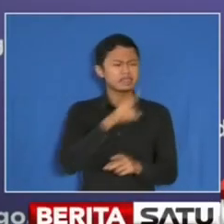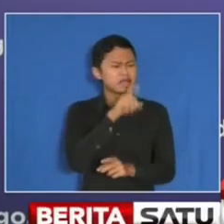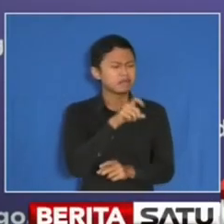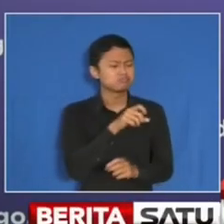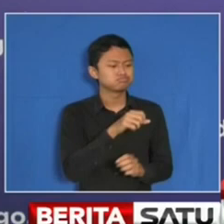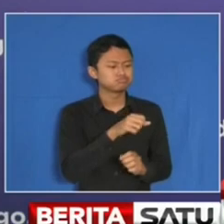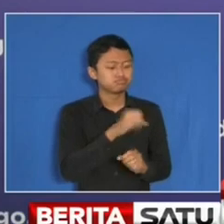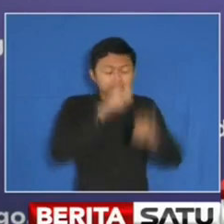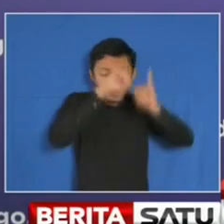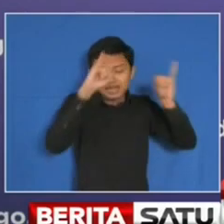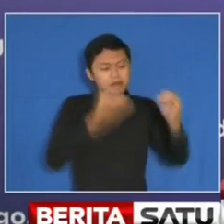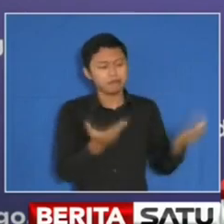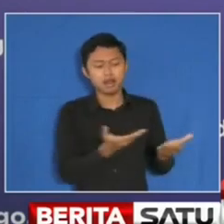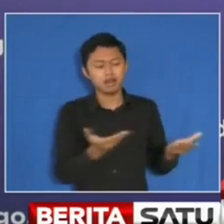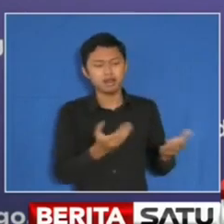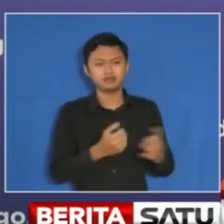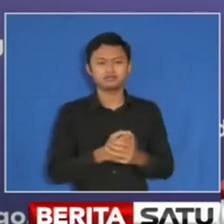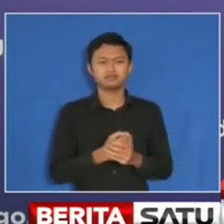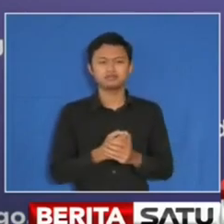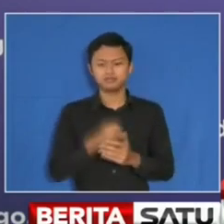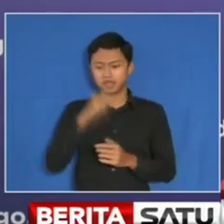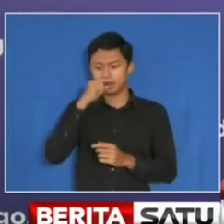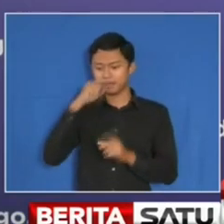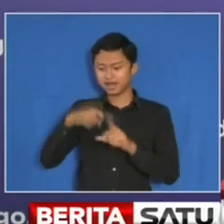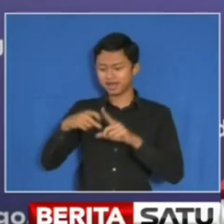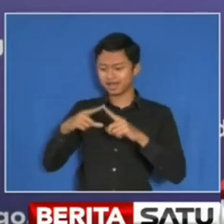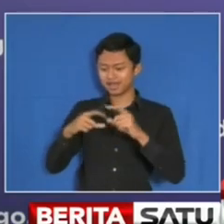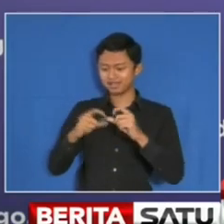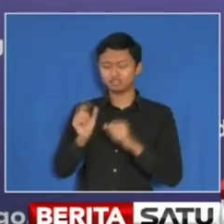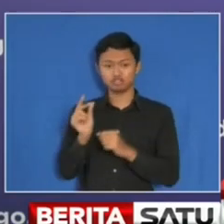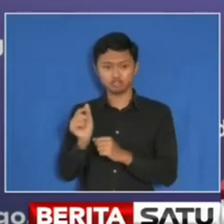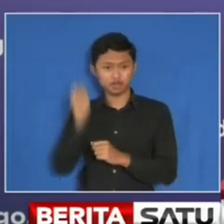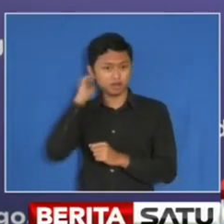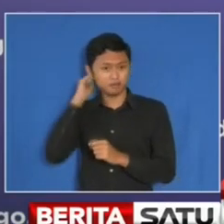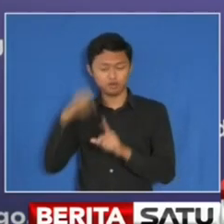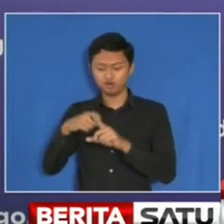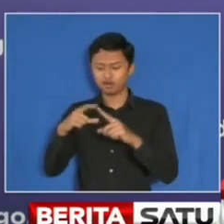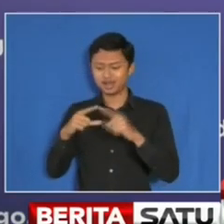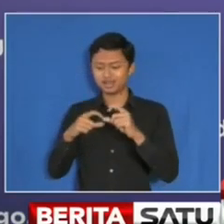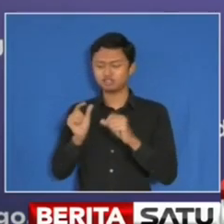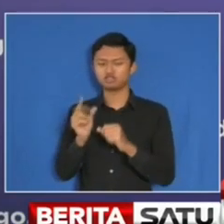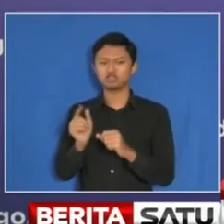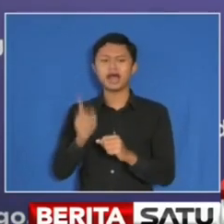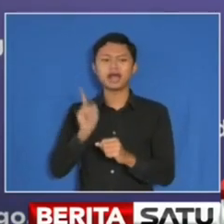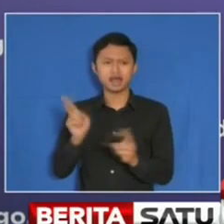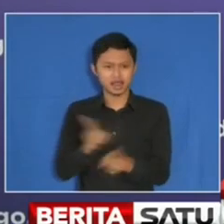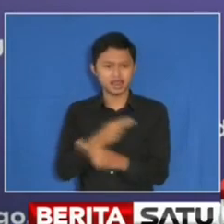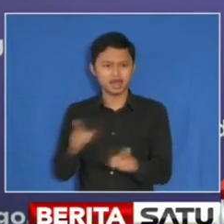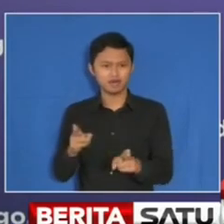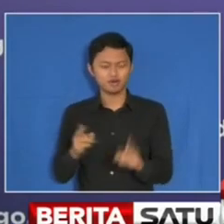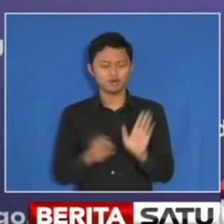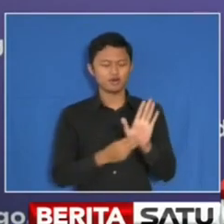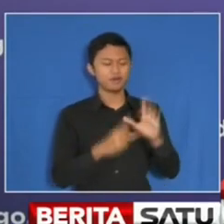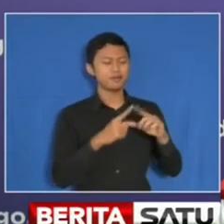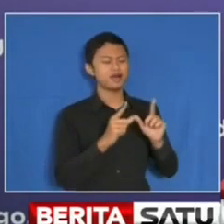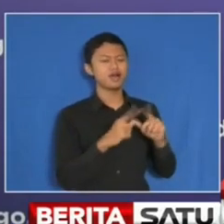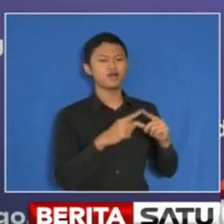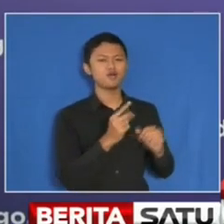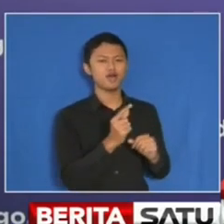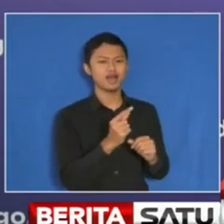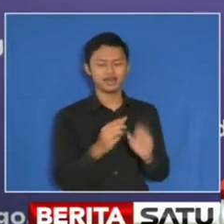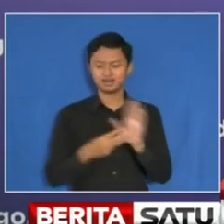paling indah? Pak Kasur dan Bu Kasur dalam lagunya, mawar, melati,